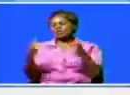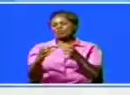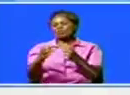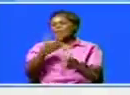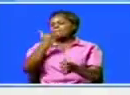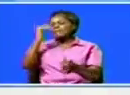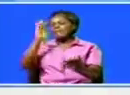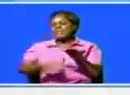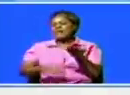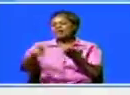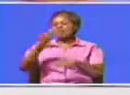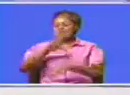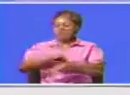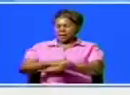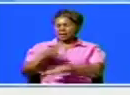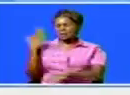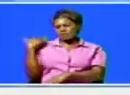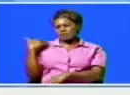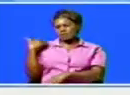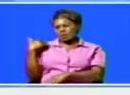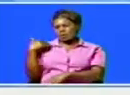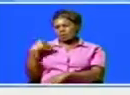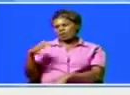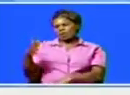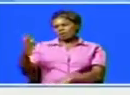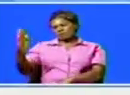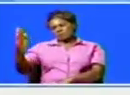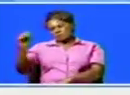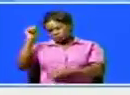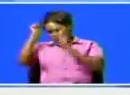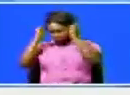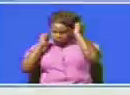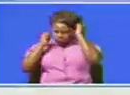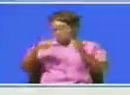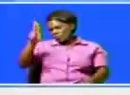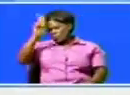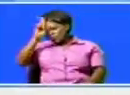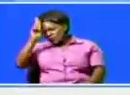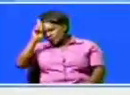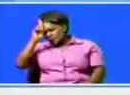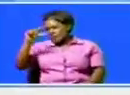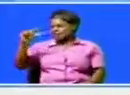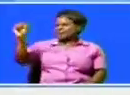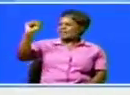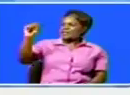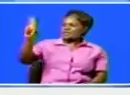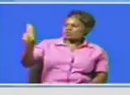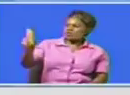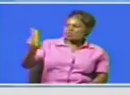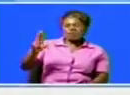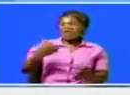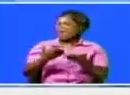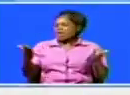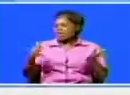zaidi ya ulivyoipata. Uwe ni mlinda usalama, uwe ni polisi, uwe ni GSU, uwe ni